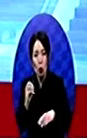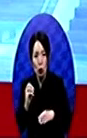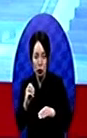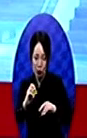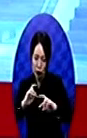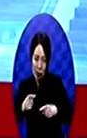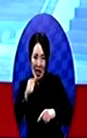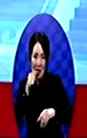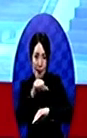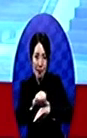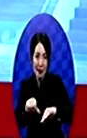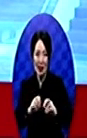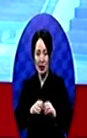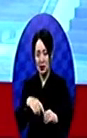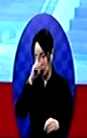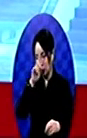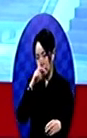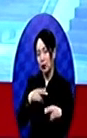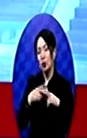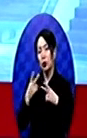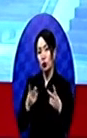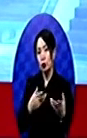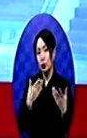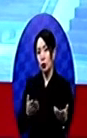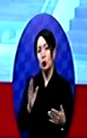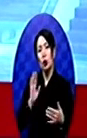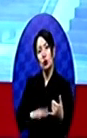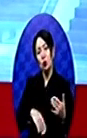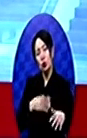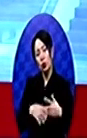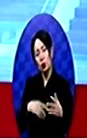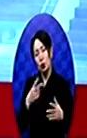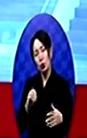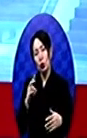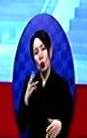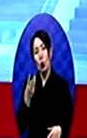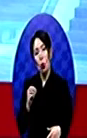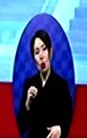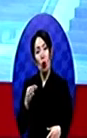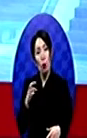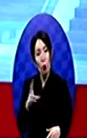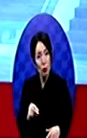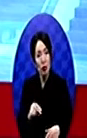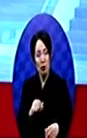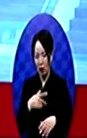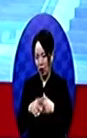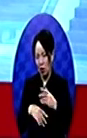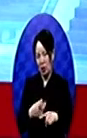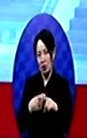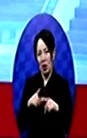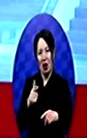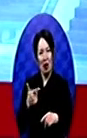Иргэдэд эрүүл мэндийн шуурхай үйлчилгээг үзүүлж байна. Сүүлийн үед үе мөчний өвчин ихсгэлсэн учраас эрүүл мэндийн яамнаас гэмтэл зогс судлалын өвчнөөс урьдчилан